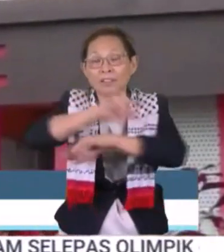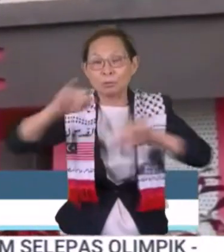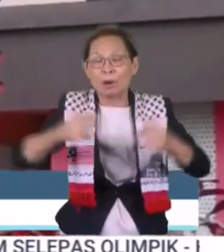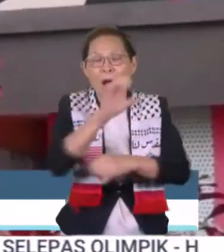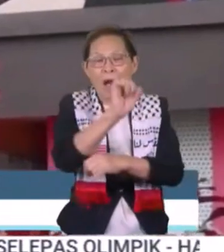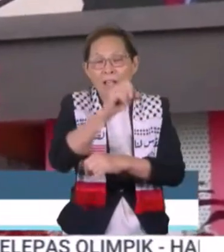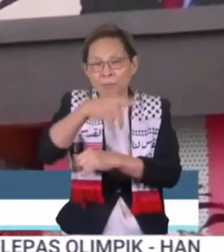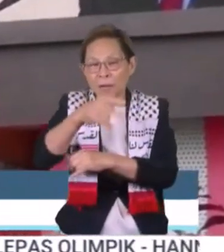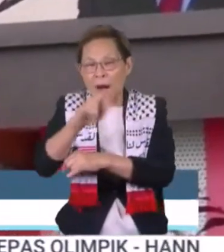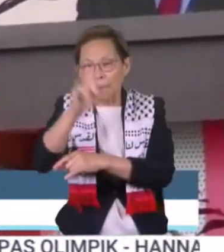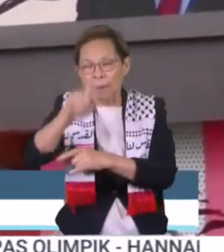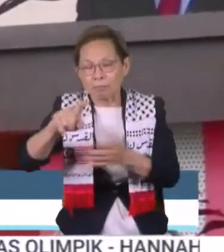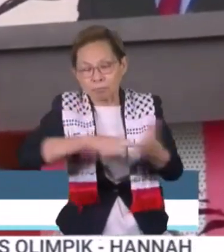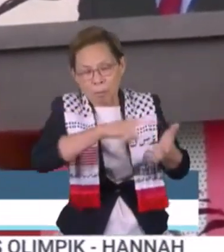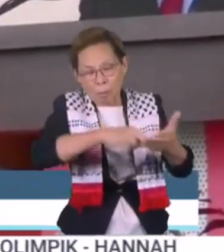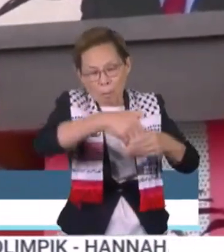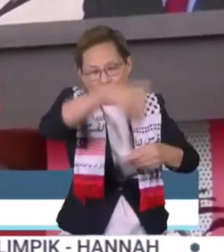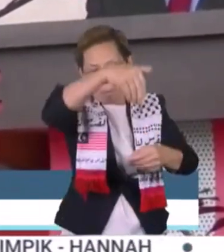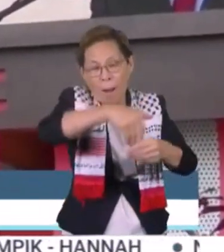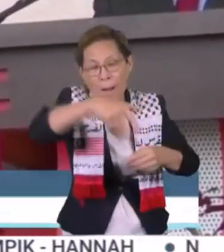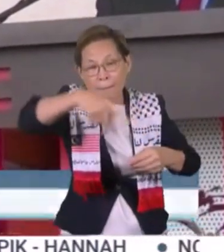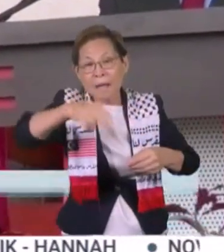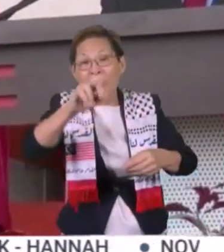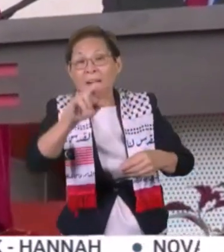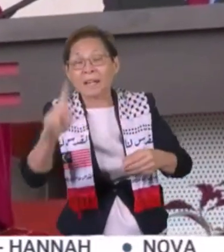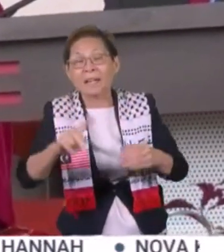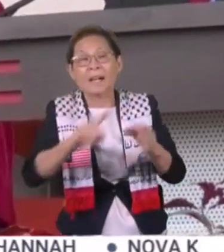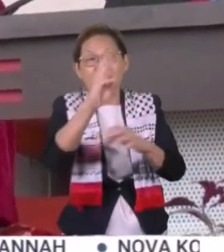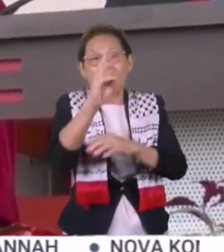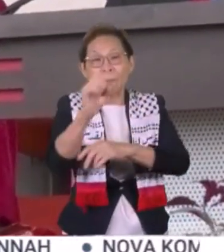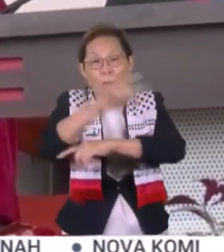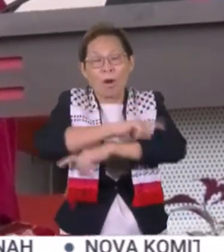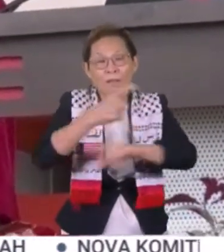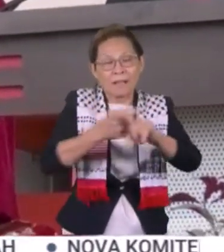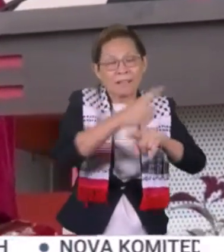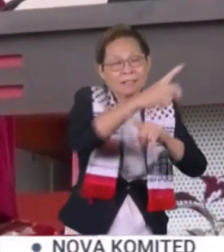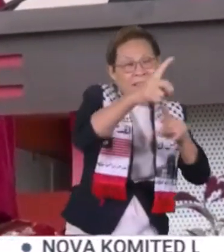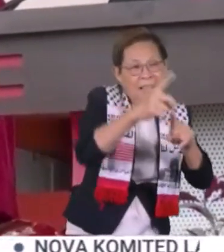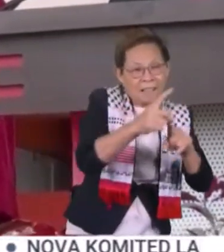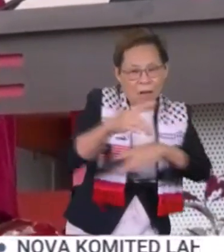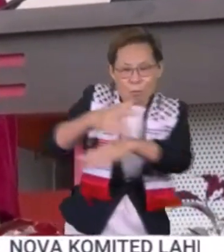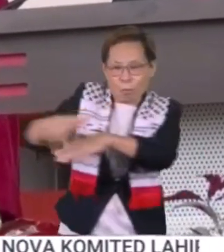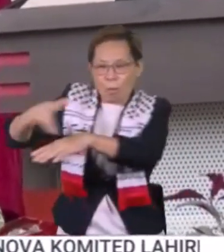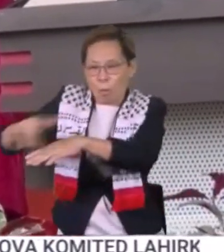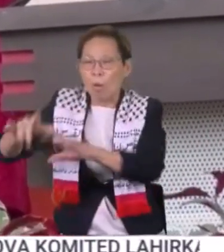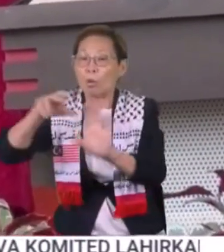SPR perlu adakan pilihan raya kecil dalam tempoh 60 hari dari tarikh kekosongan kerusi berkenaan.